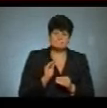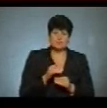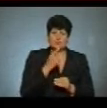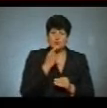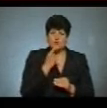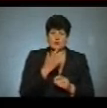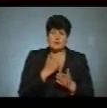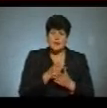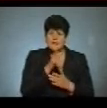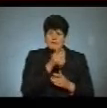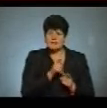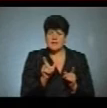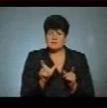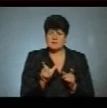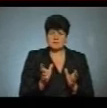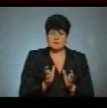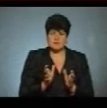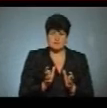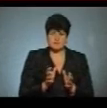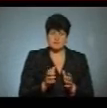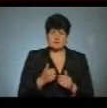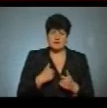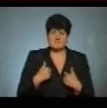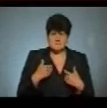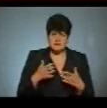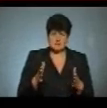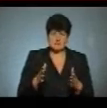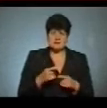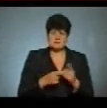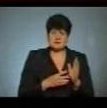вона має терміни зберігання. Ми відкриті з